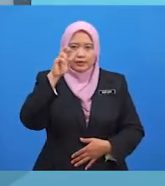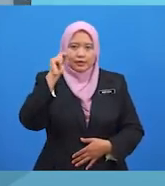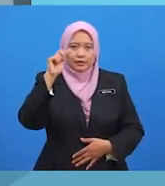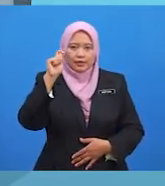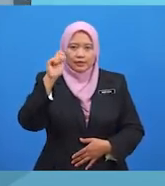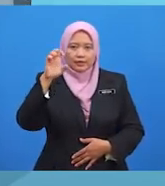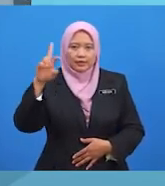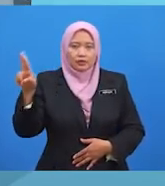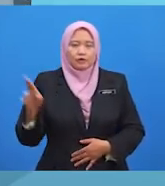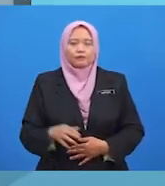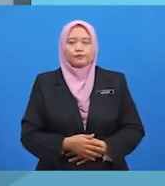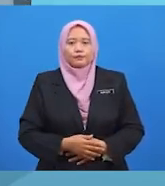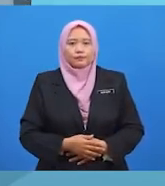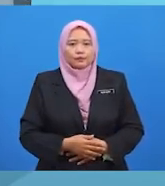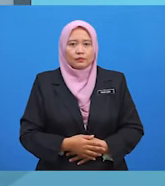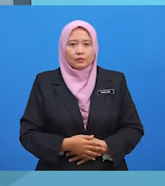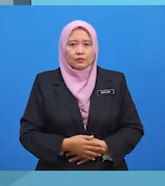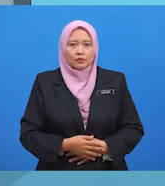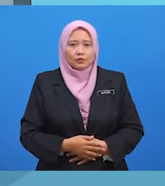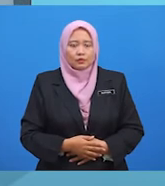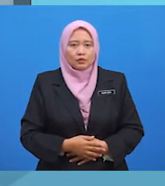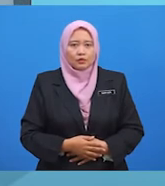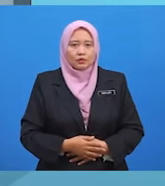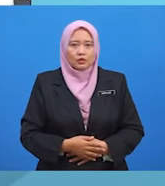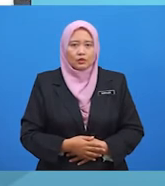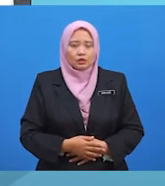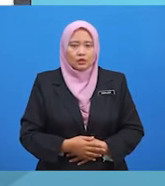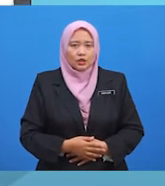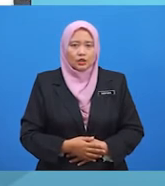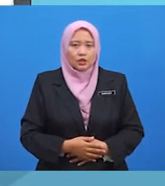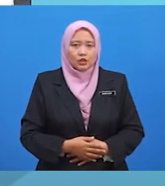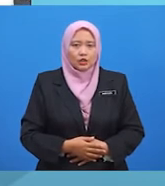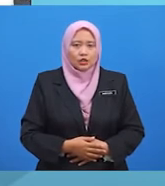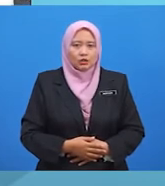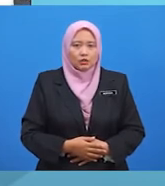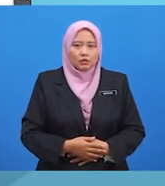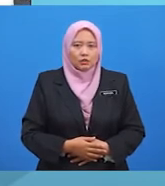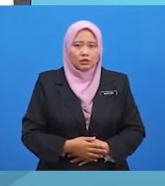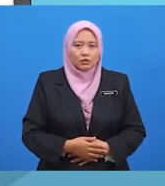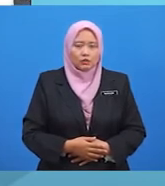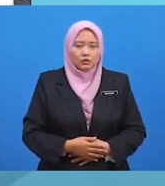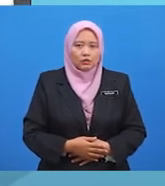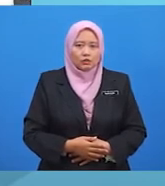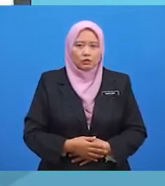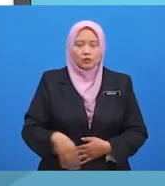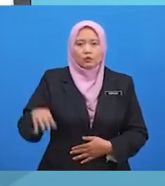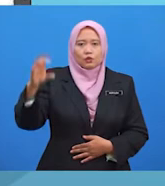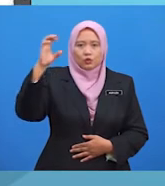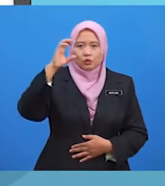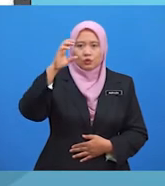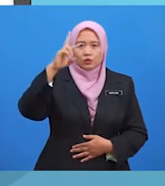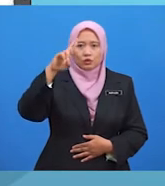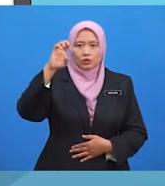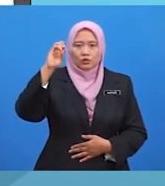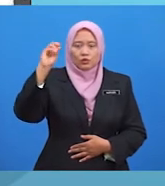Seterusnya, mari kita crop lebihan gambar yang terdapat pada template